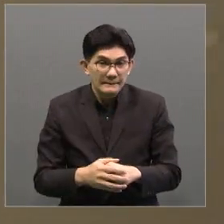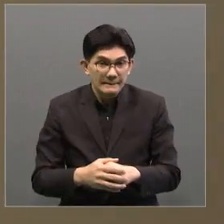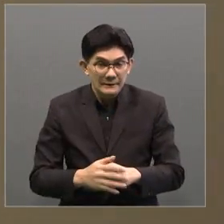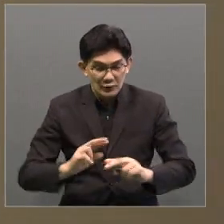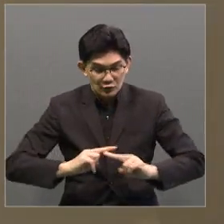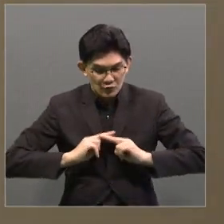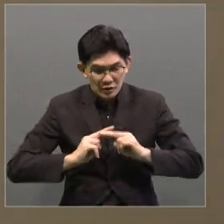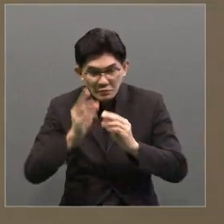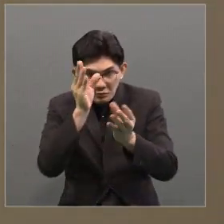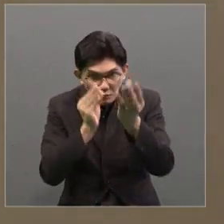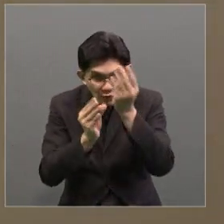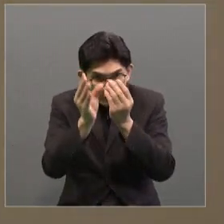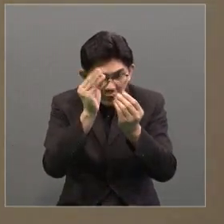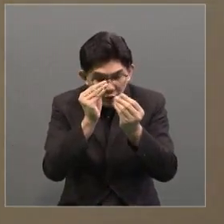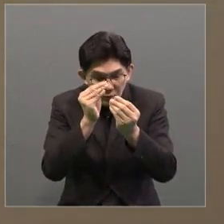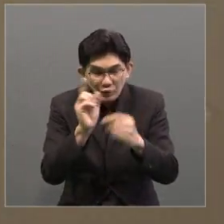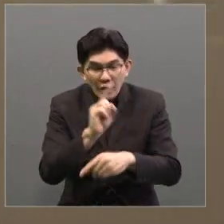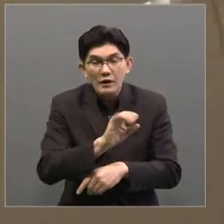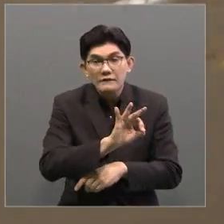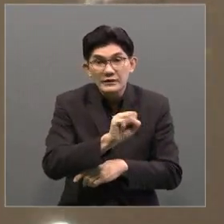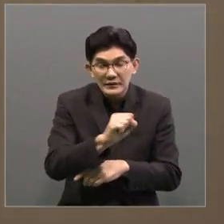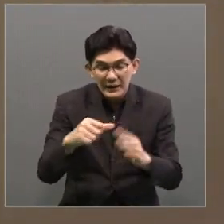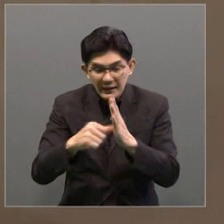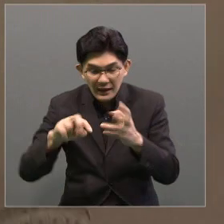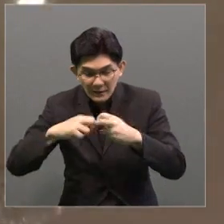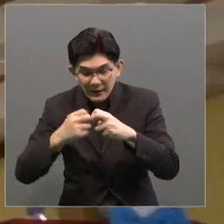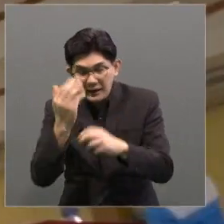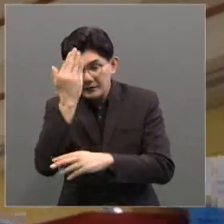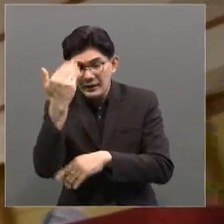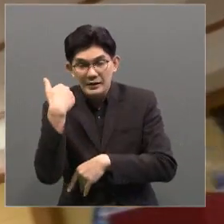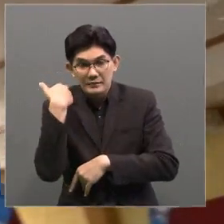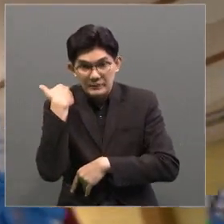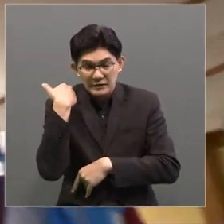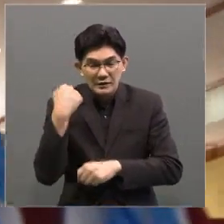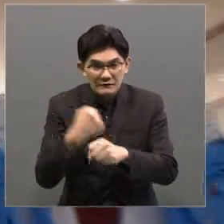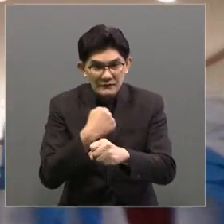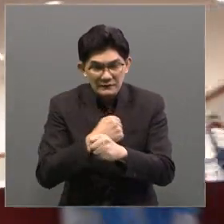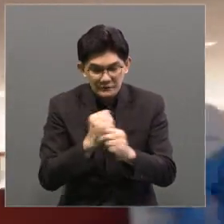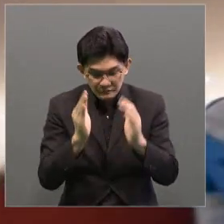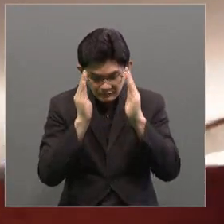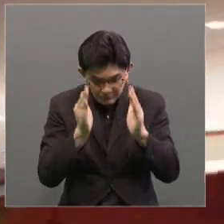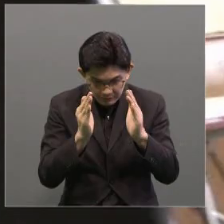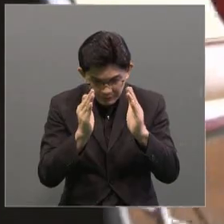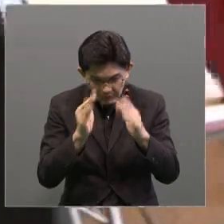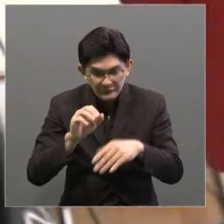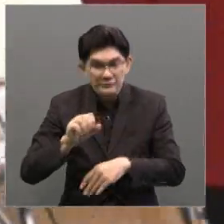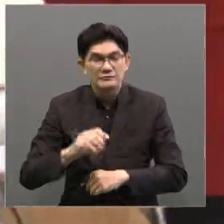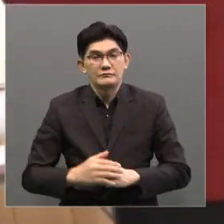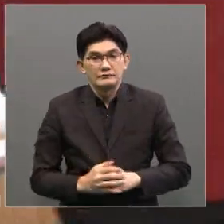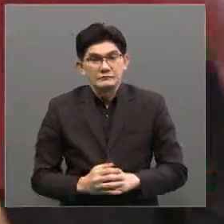นได้รับความรู้ทั้งทางฟิสิกส์การแก้ปัญหาเฉพาะหน้าและยังได้ฝึกสมาธิอีกด้วย